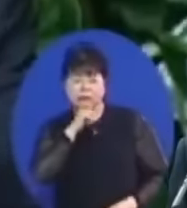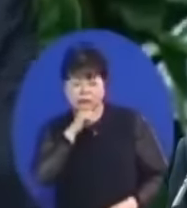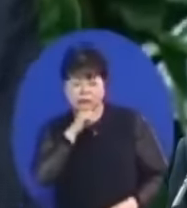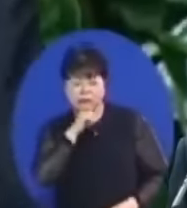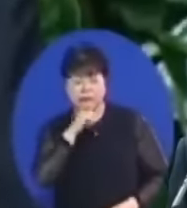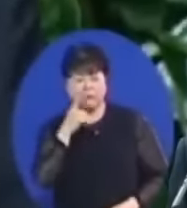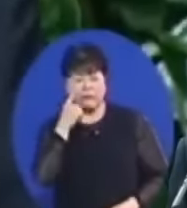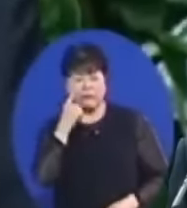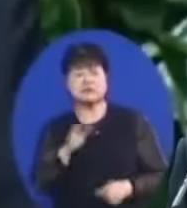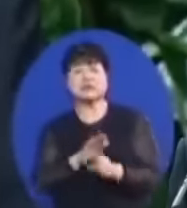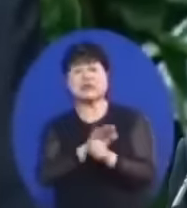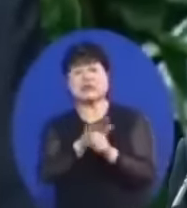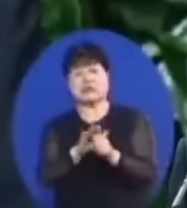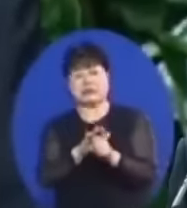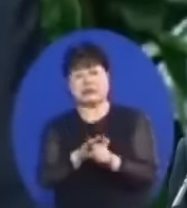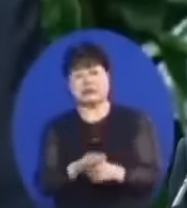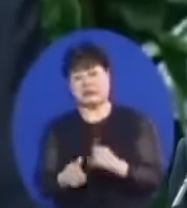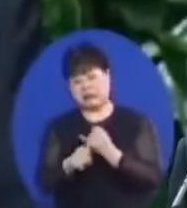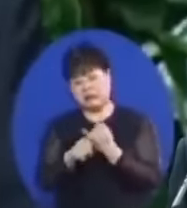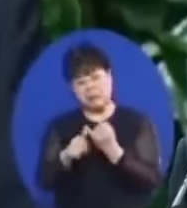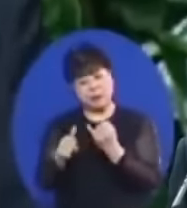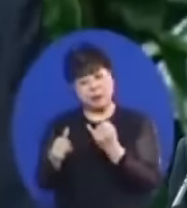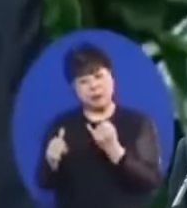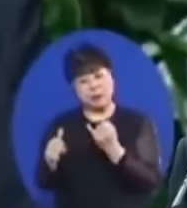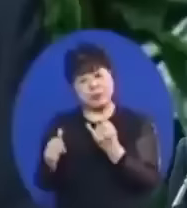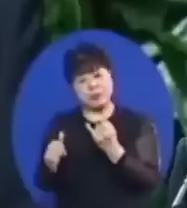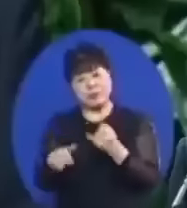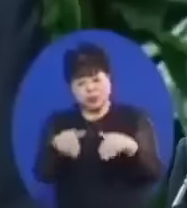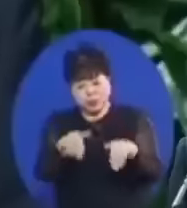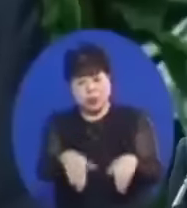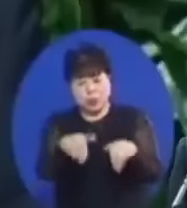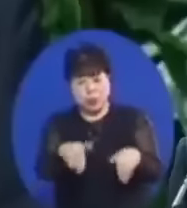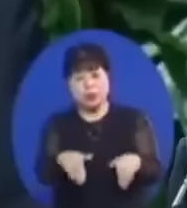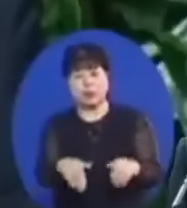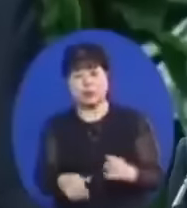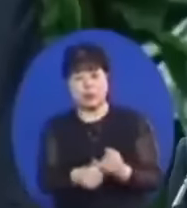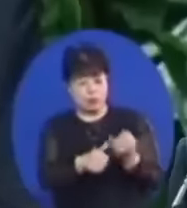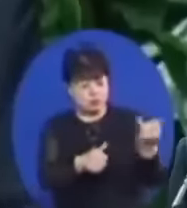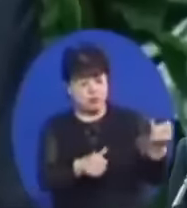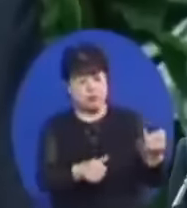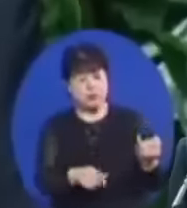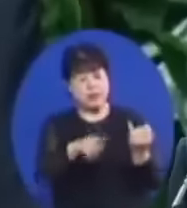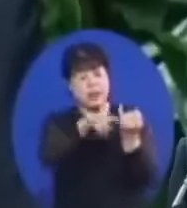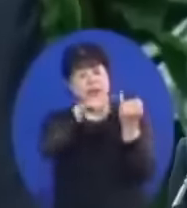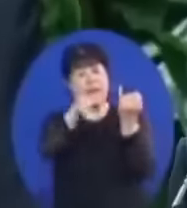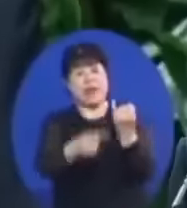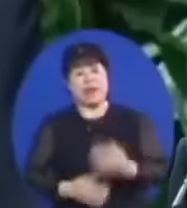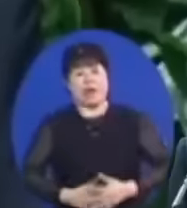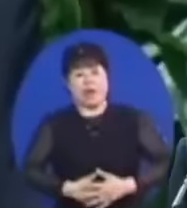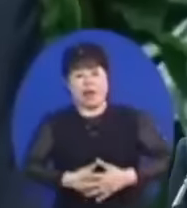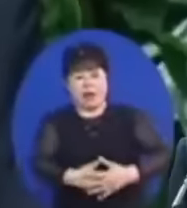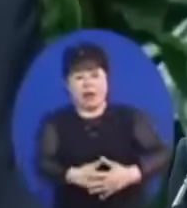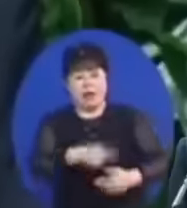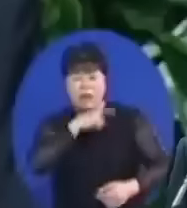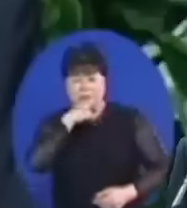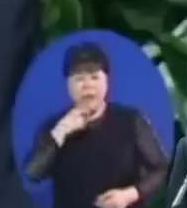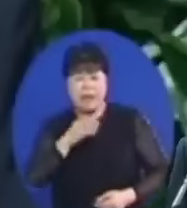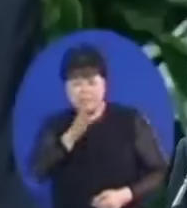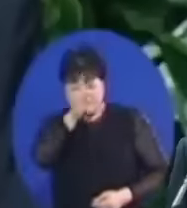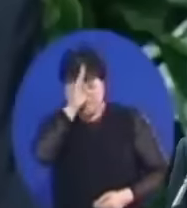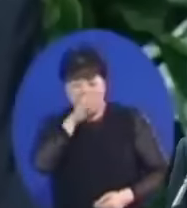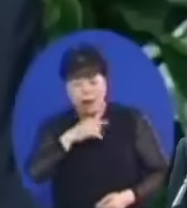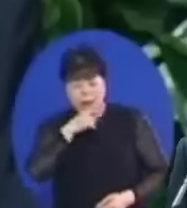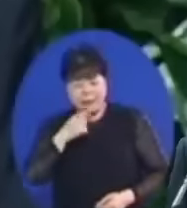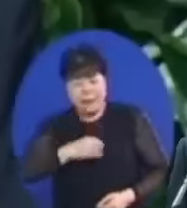비참한데 남편은 노동자고 그 부인은 만삭이 되어서 있는데 폐병에 걸려서 피를